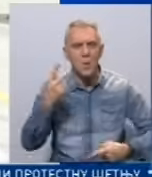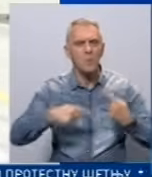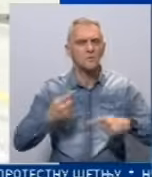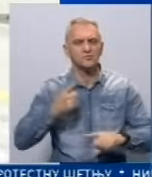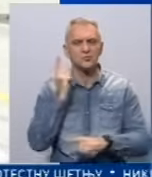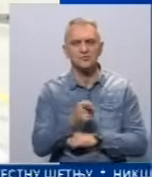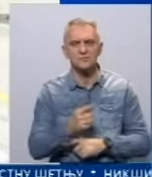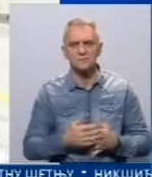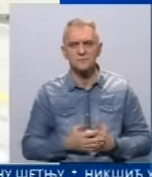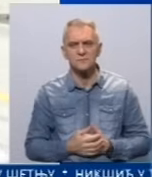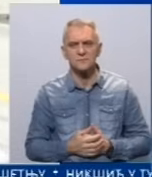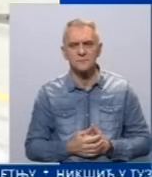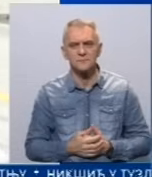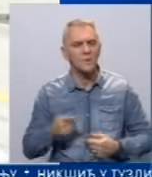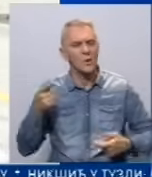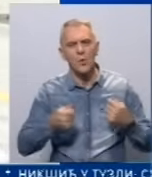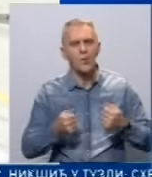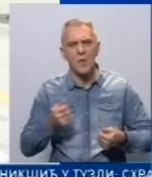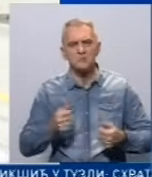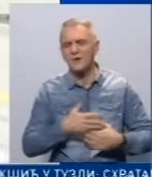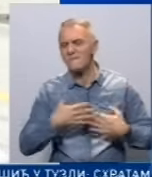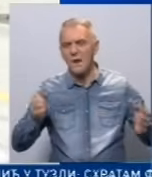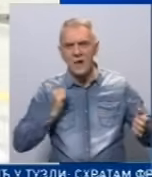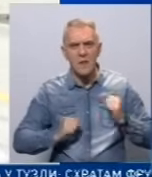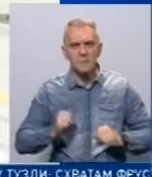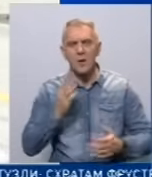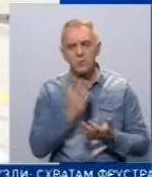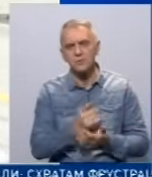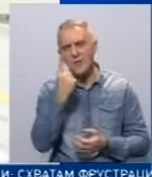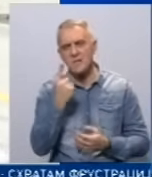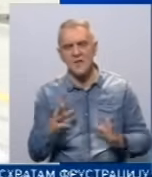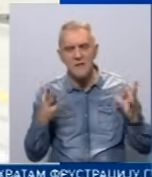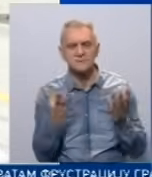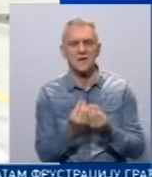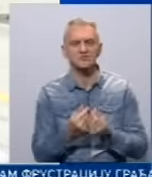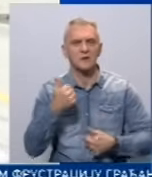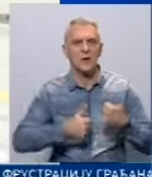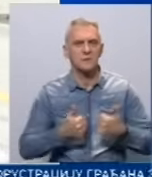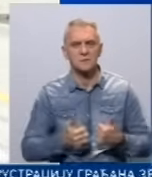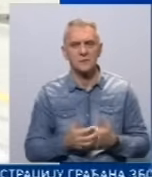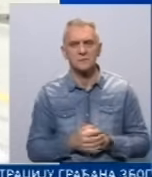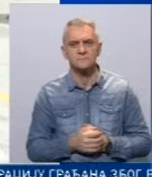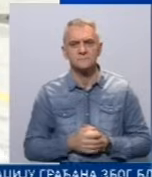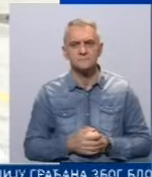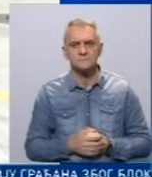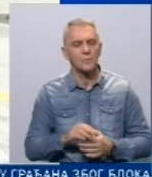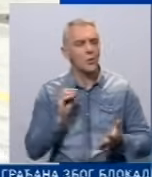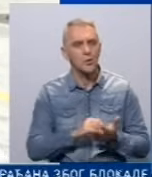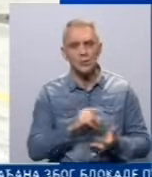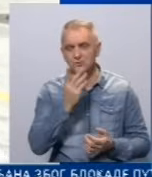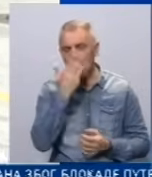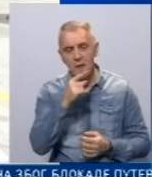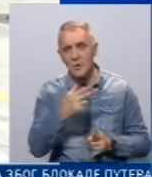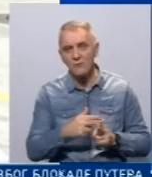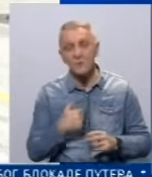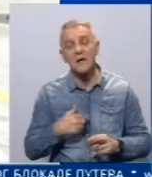odlučivanja. Ulažu se veliki napori da to bude jedan zajednički kandidat kada su Bošnjaci u pitanju. Još uvijek nemamo to ime, ali